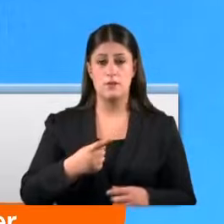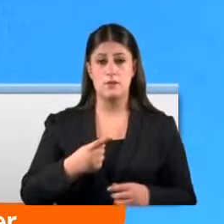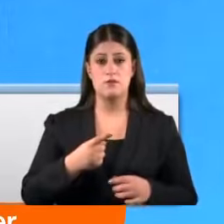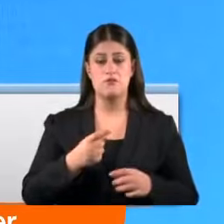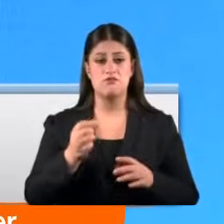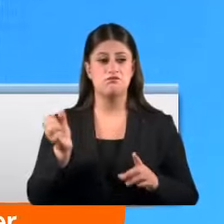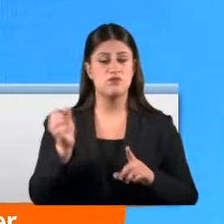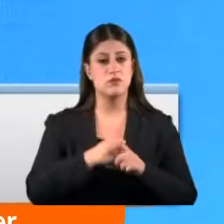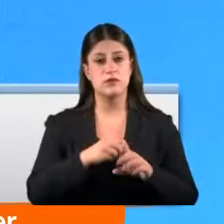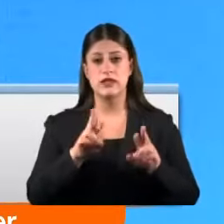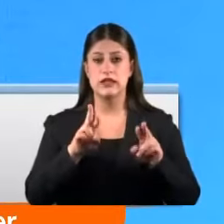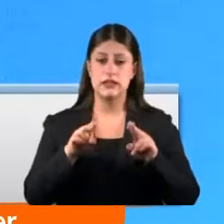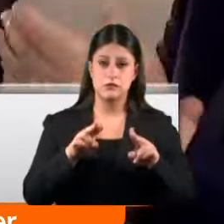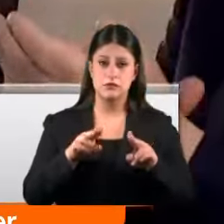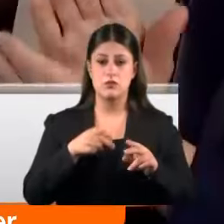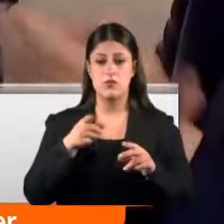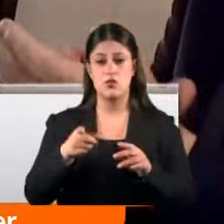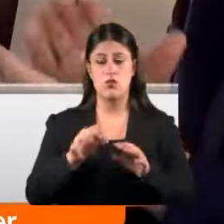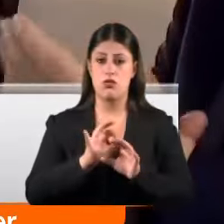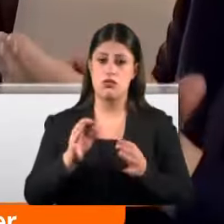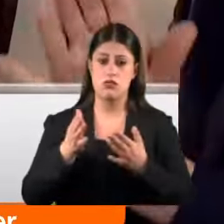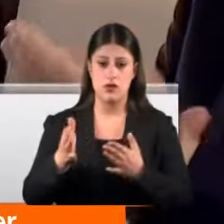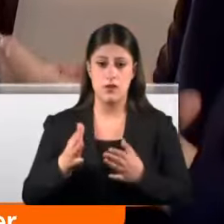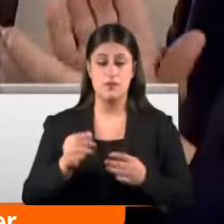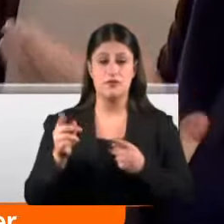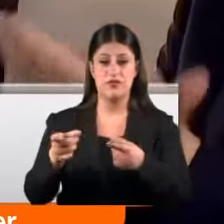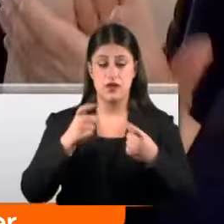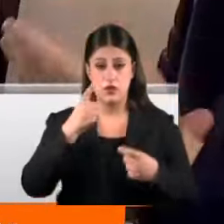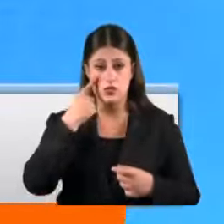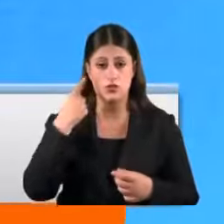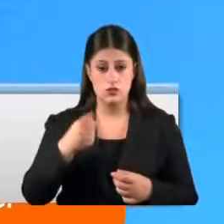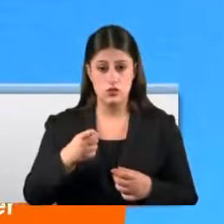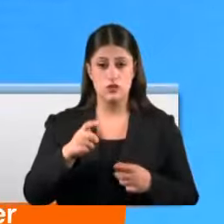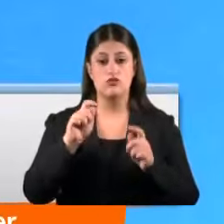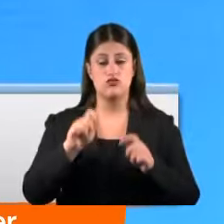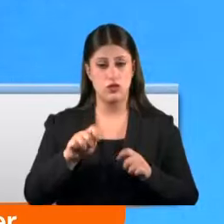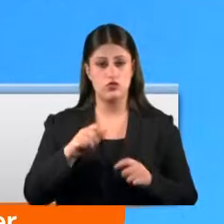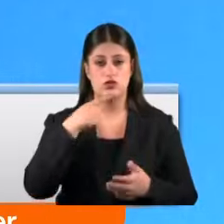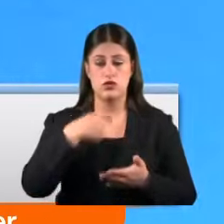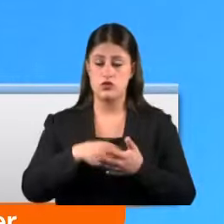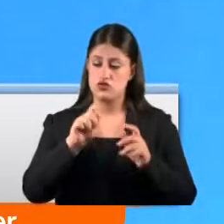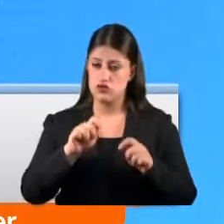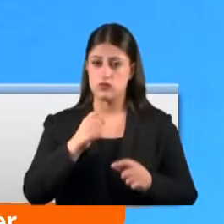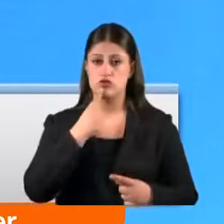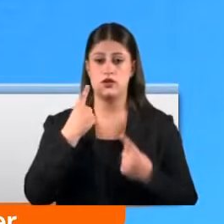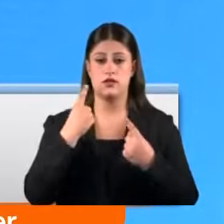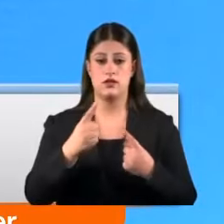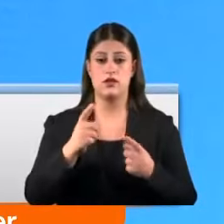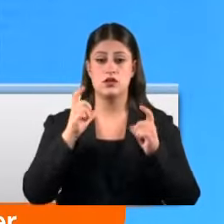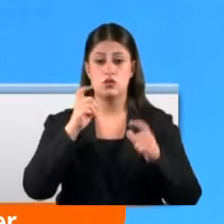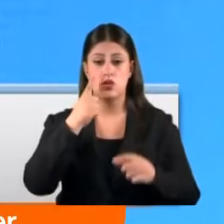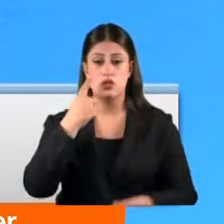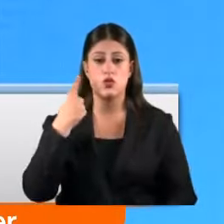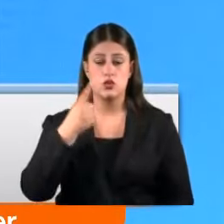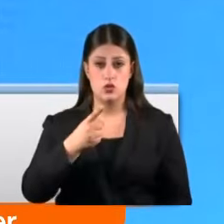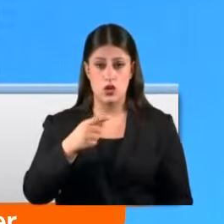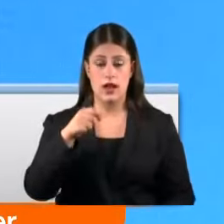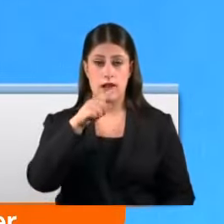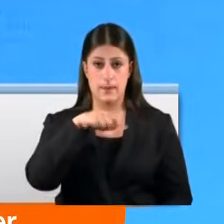kastetmek bunların bir geleneği. Tahsilatlar yapılacak diye de ekledi. Çalışma ve Sosyal Güvenlik